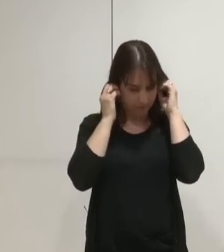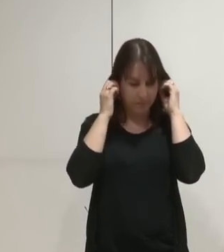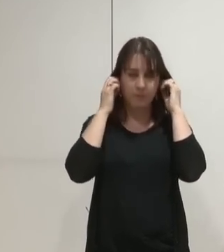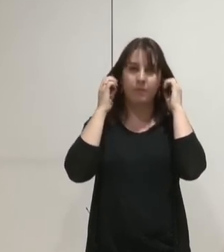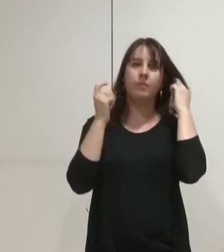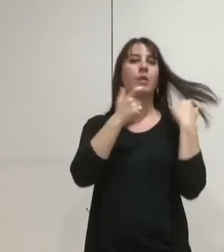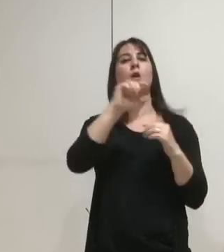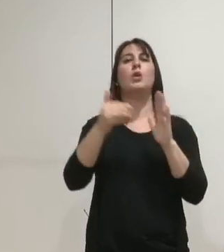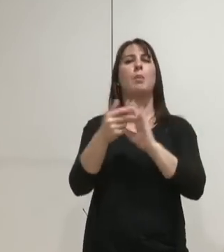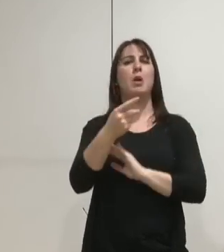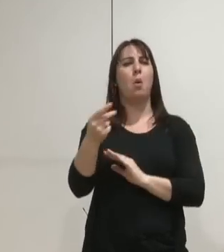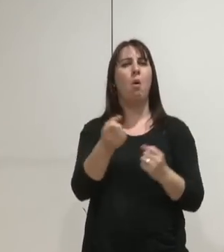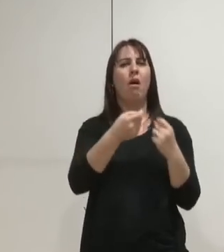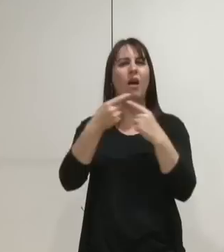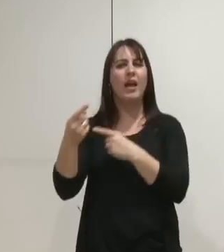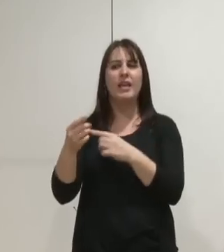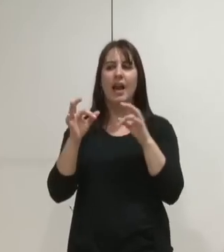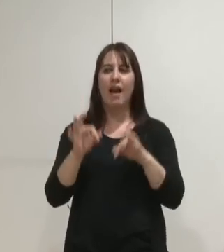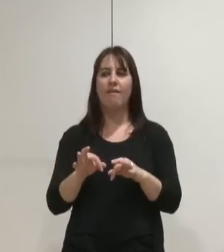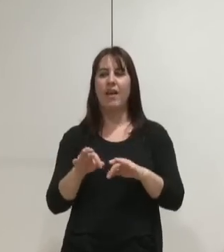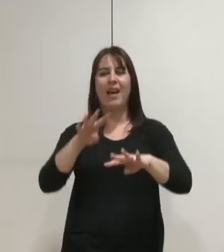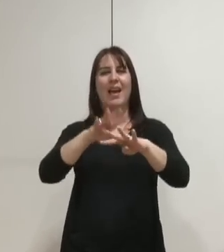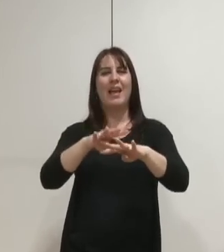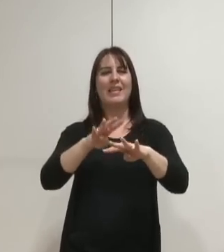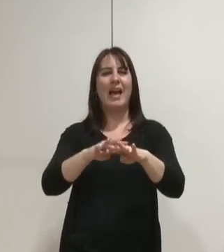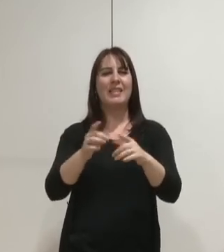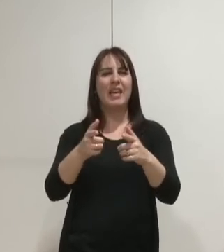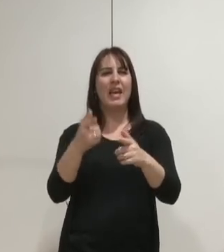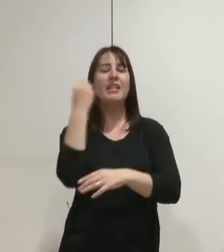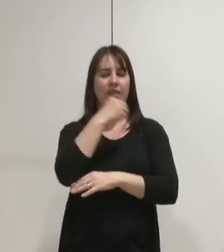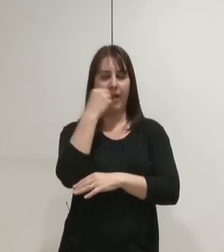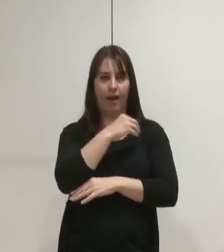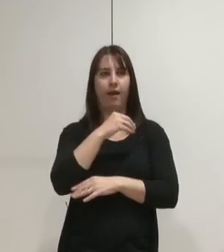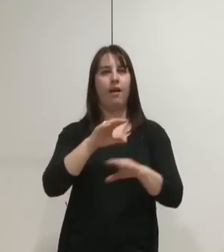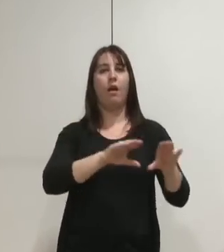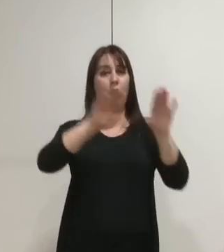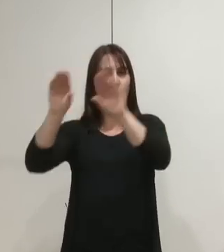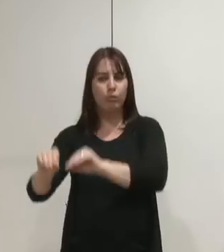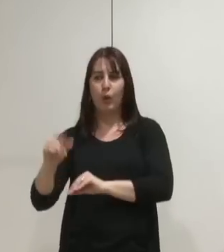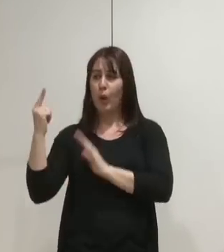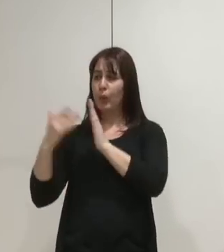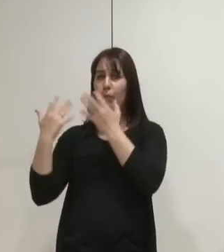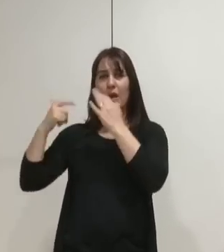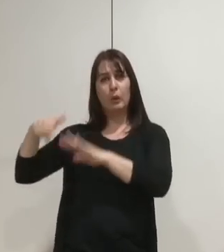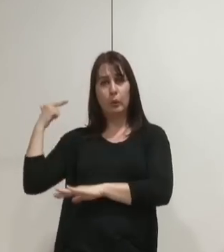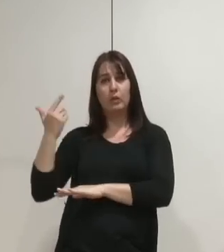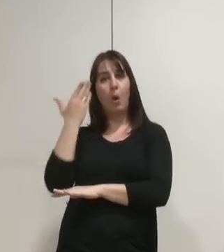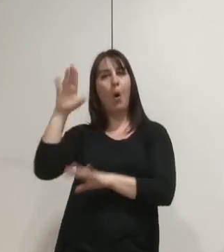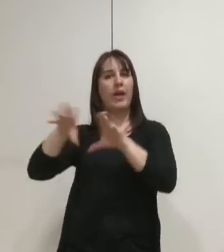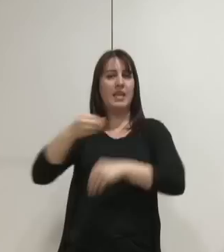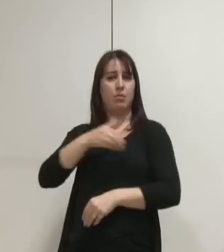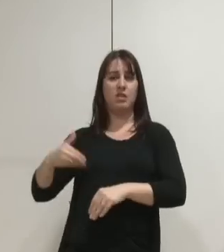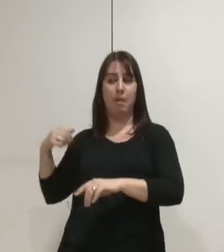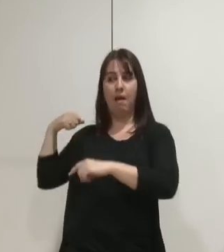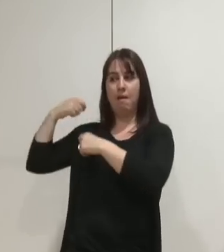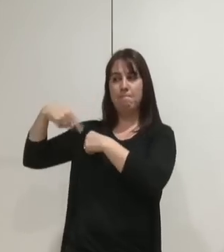€ correspondent au transfert du budget de l'événement quartier d'hiver que l'ancienne municipalité proposait depuis 2012 l'idée était